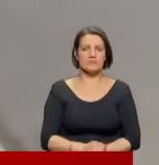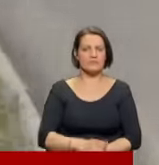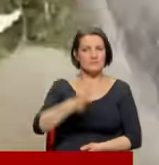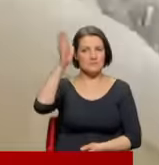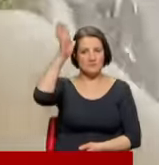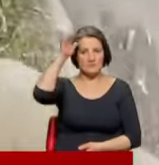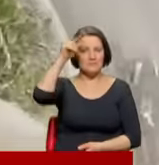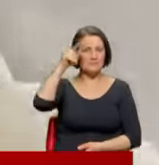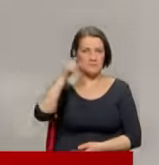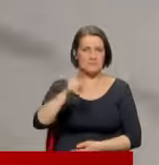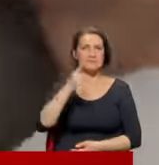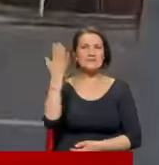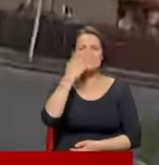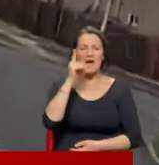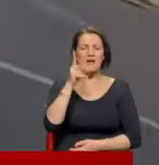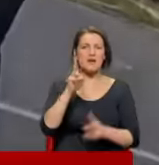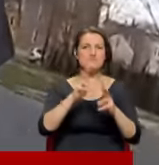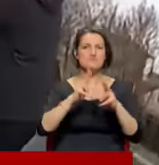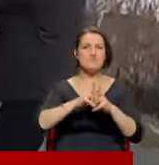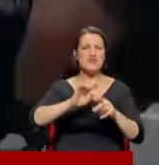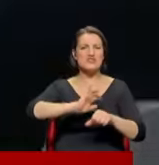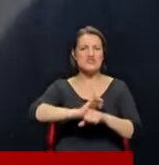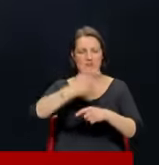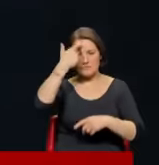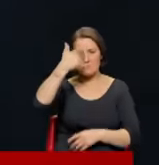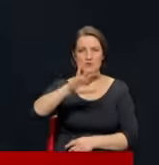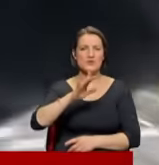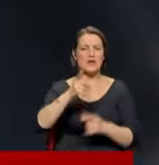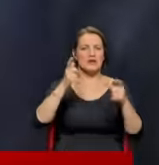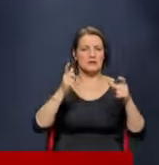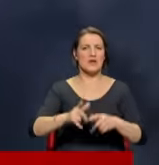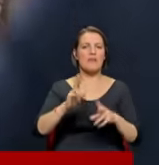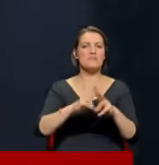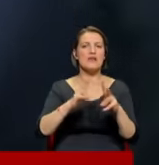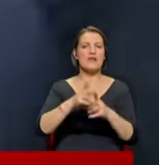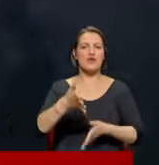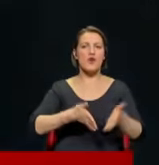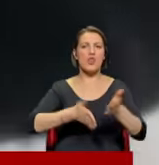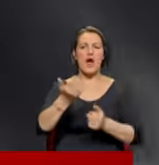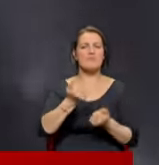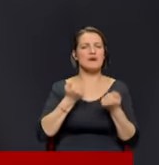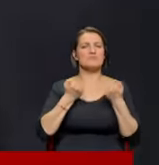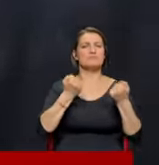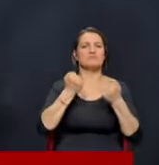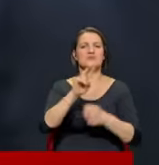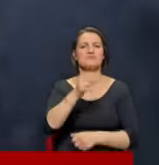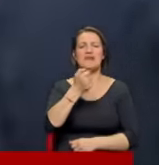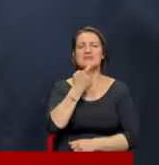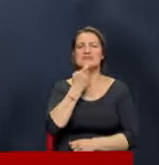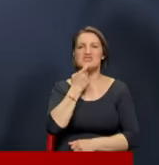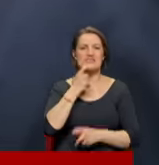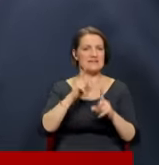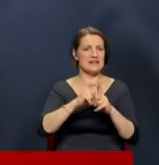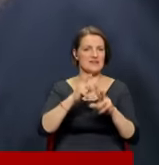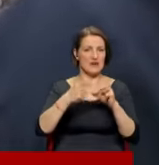Amerika Birleşik Devletleri siyahi gence polis şiddetiyle sarsıldı. Chicago şehrinde polis yolda aracıyla giden 26 yaşındaki Dexter